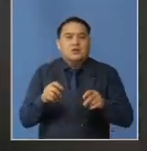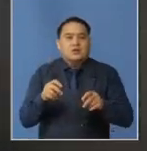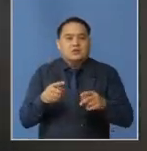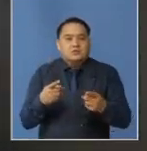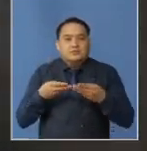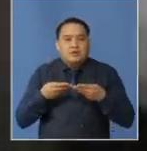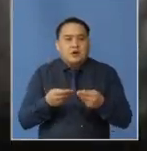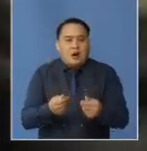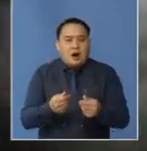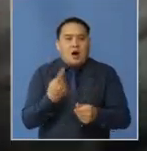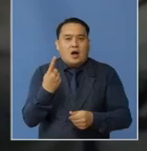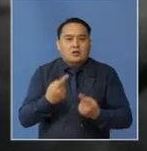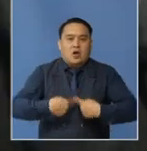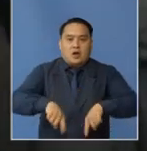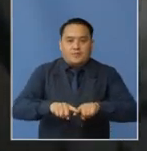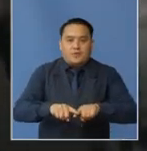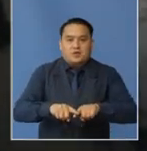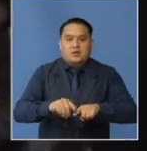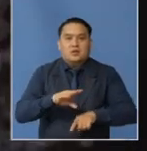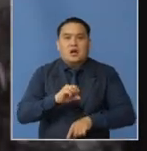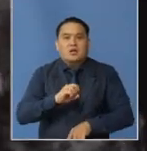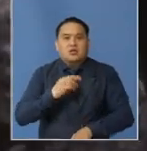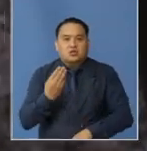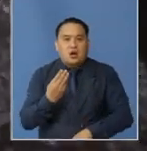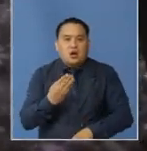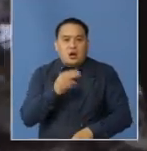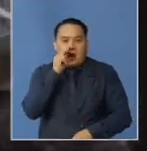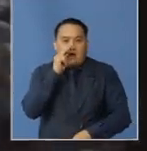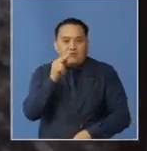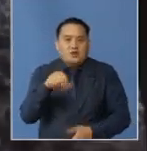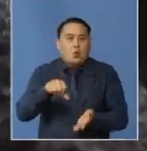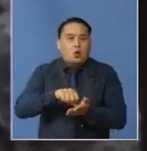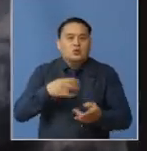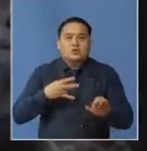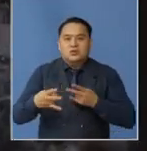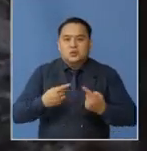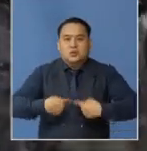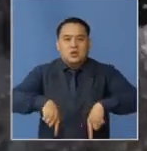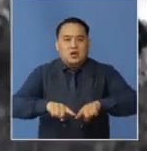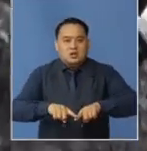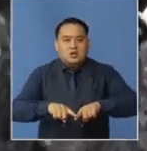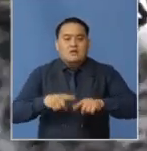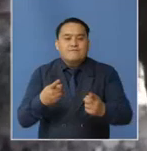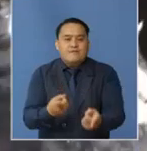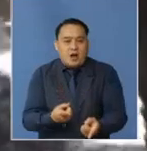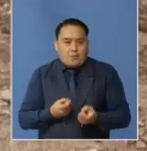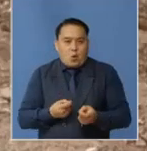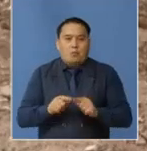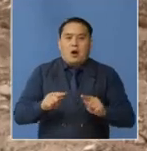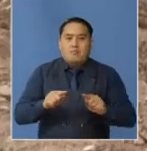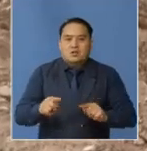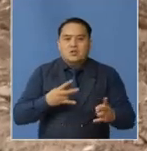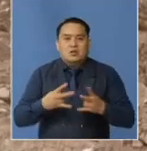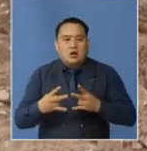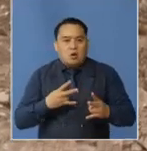Сирии состояли в одном отряде ДАИШ. Им предъявлено обвинение в участии в террористической деятельности, вербовке и